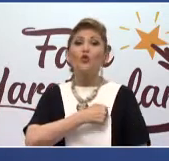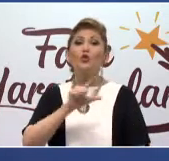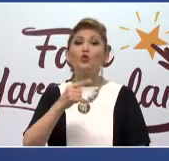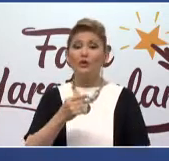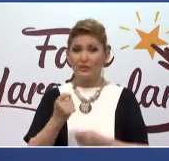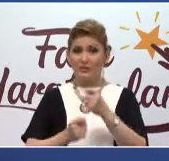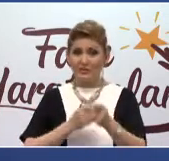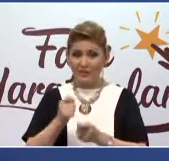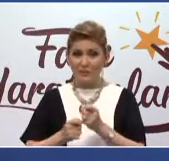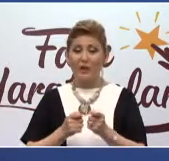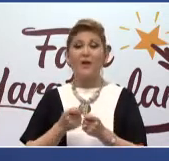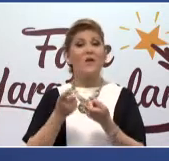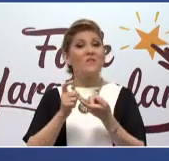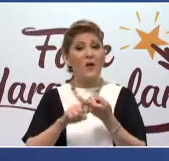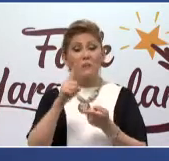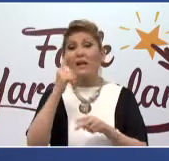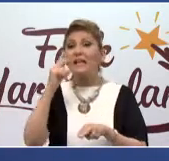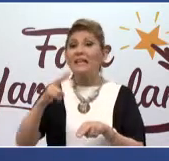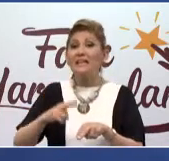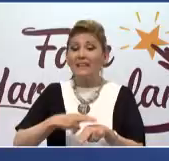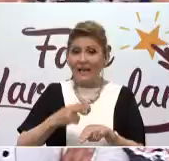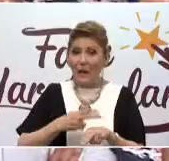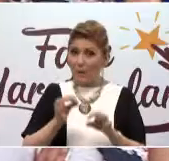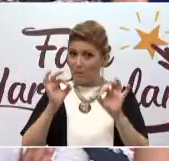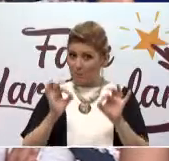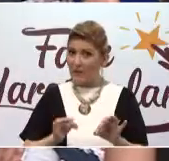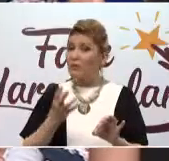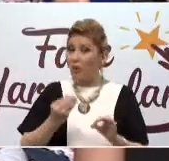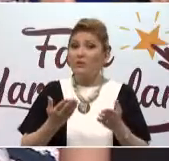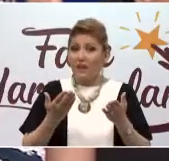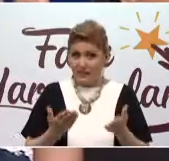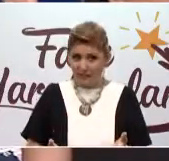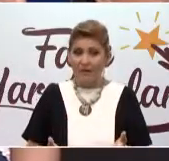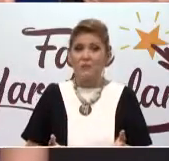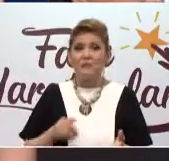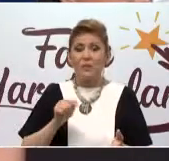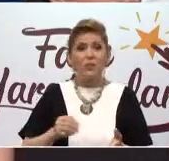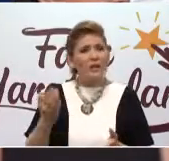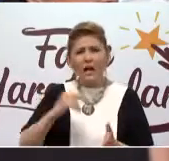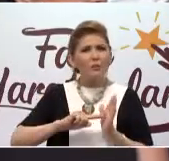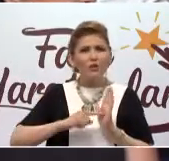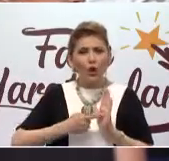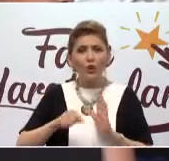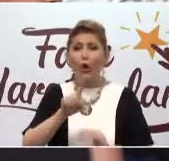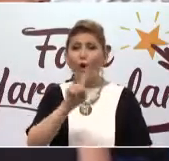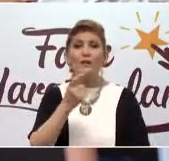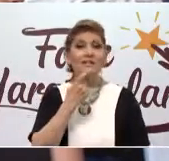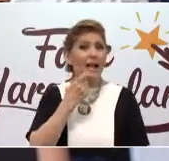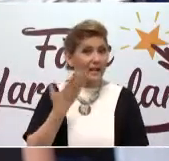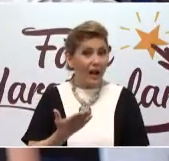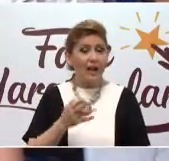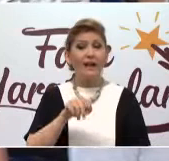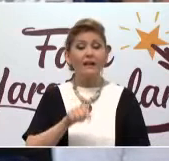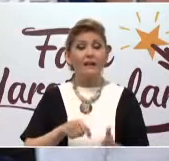olarak ve bir deneysel şekilde başlamış olsak da bugün geldiğimiz noktada 10. yılında ve 20 ilde